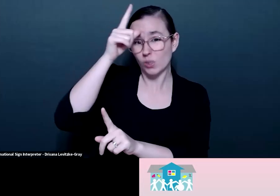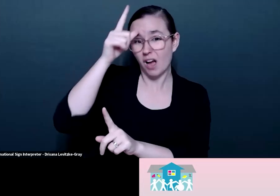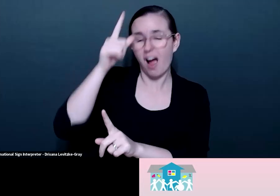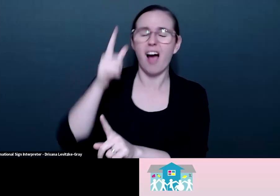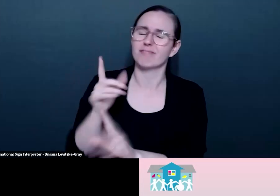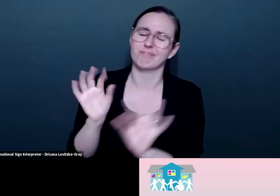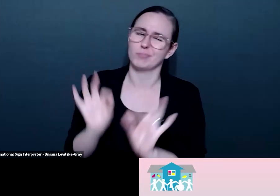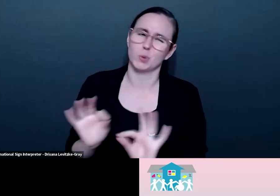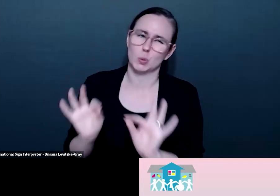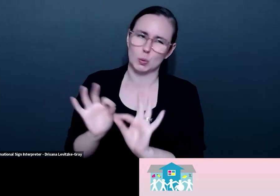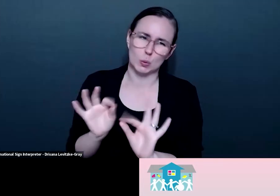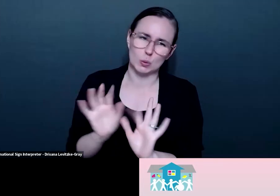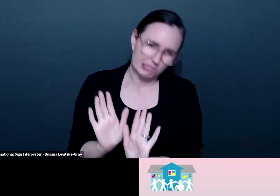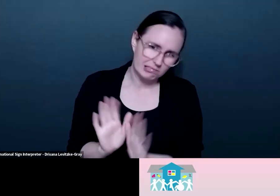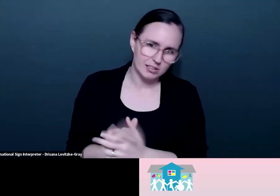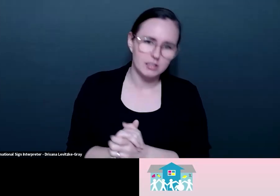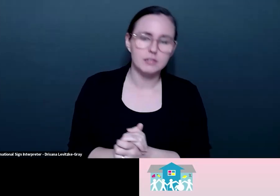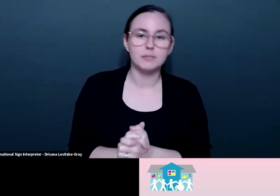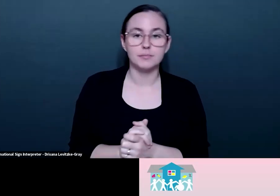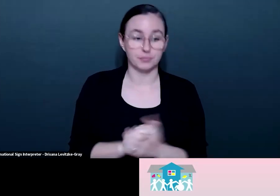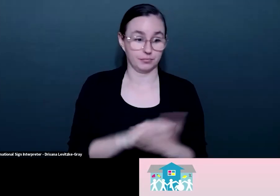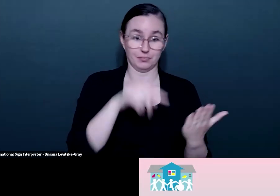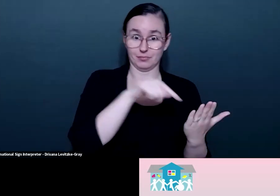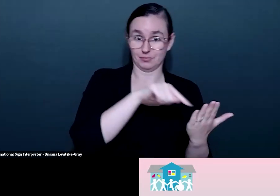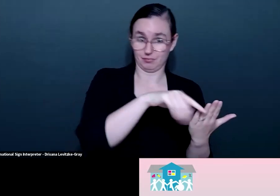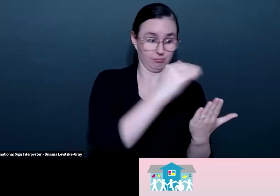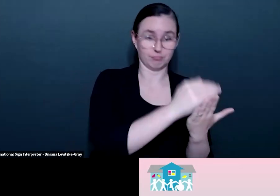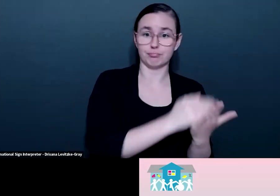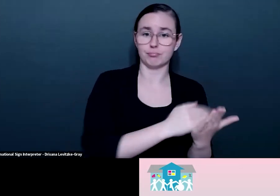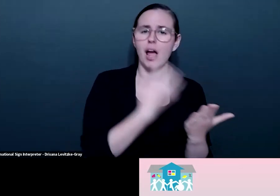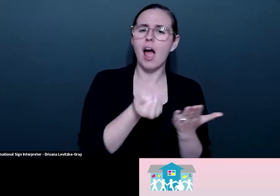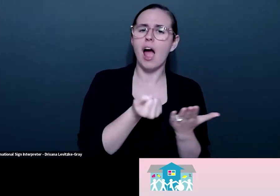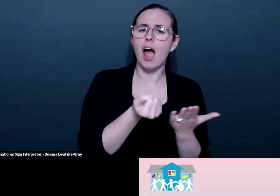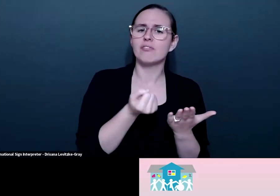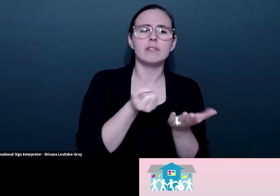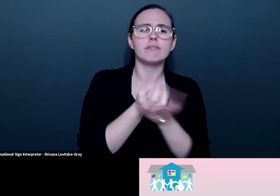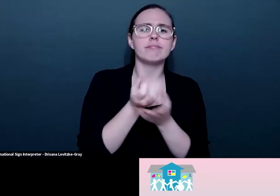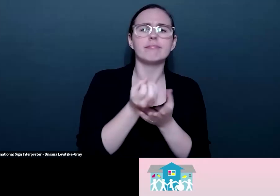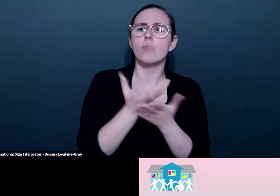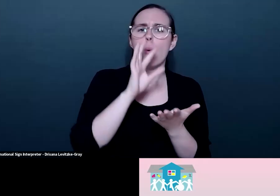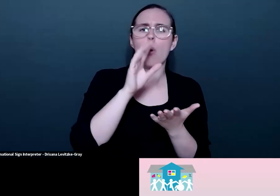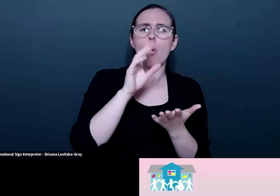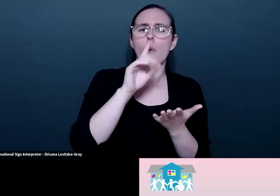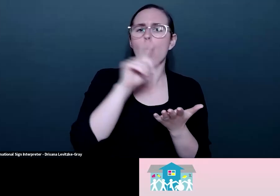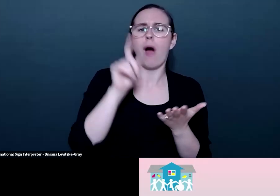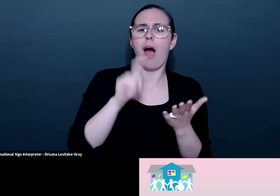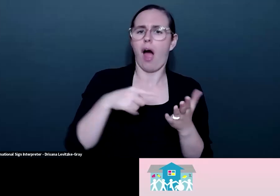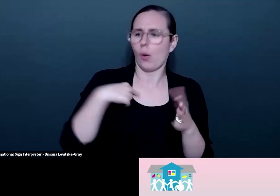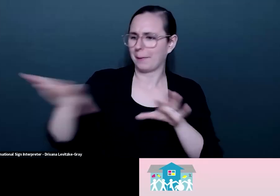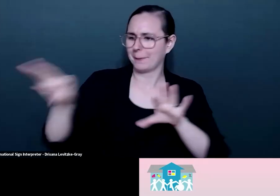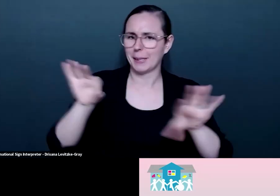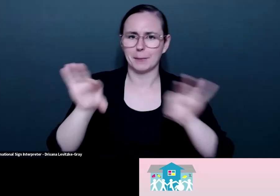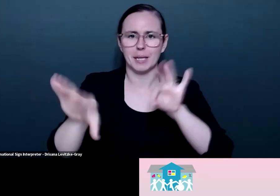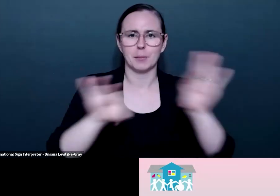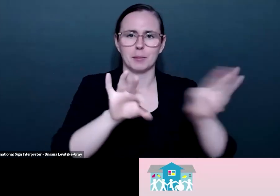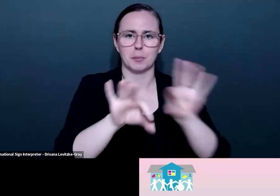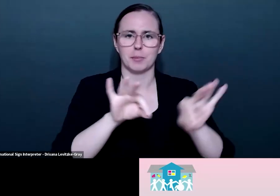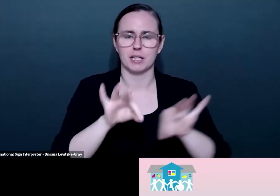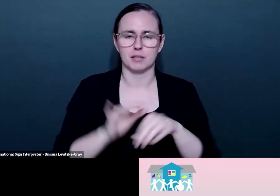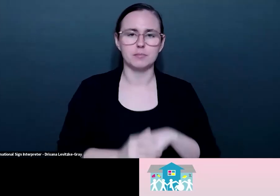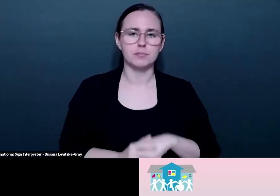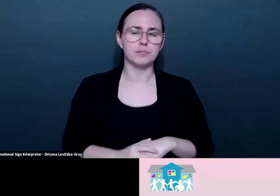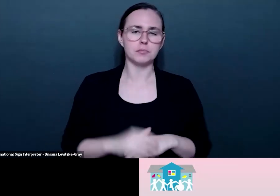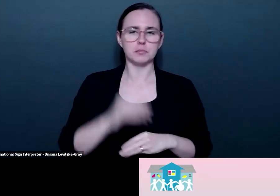développés quand il s'agit de cette partie de ce test. Euh, donc, c'est